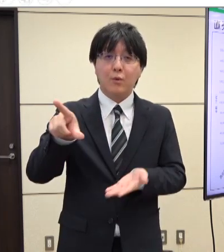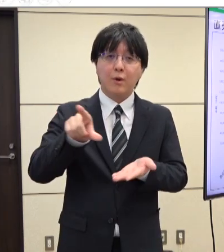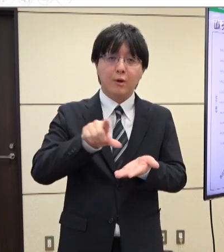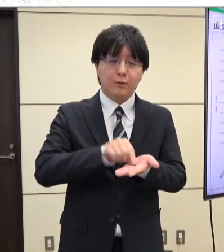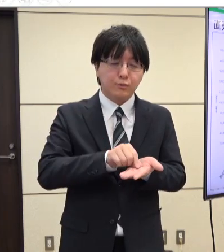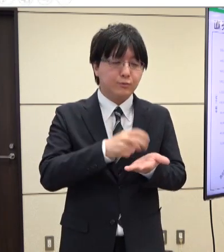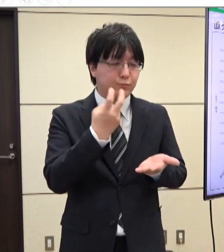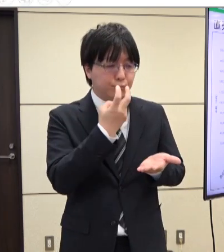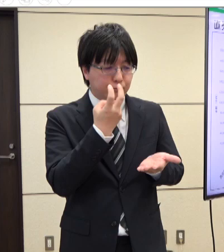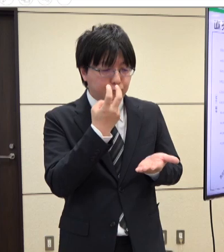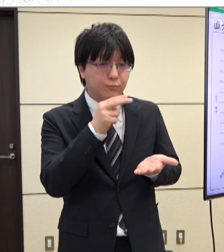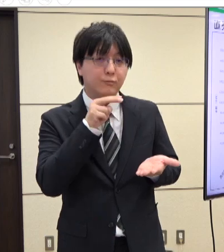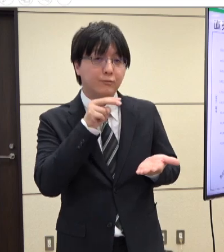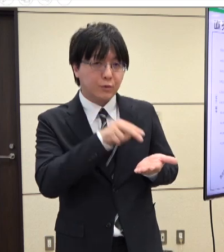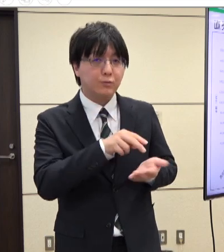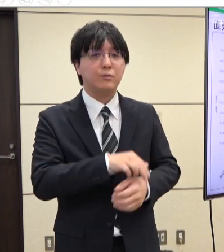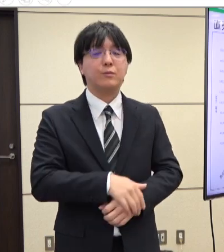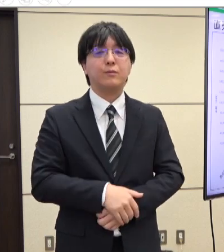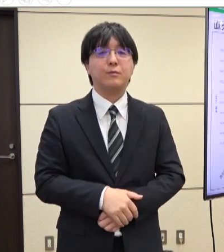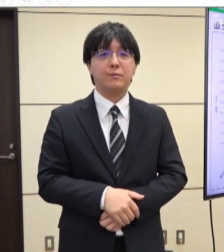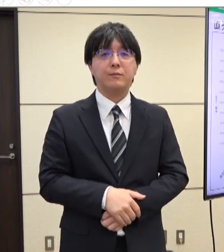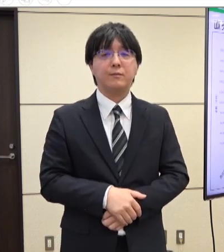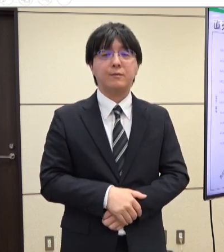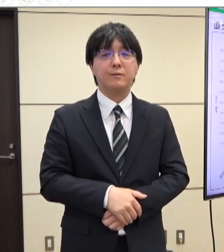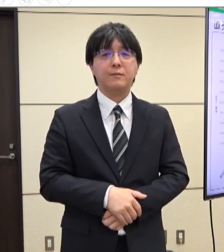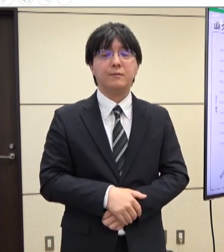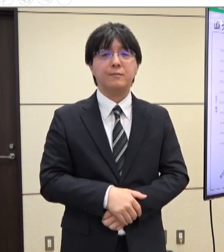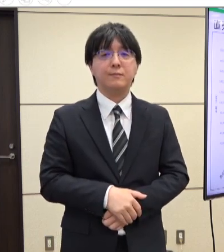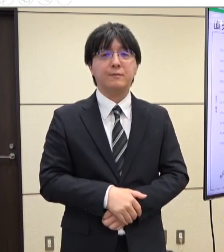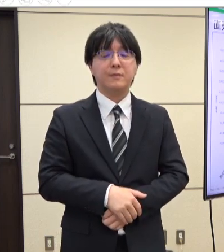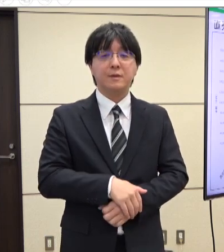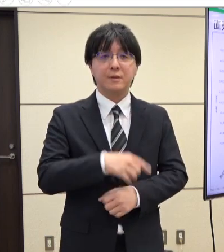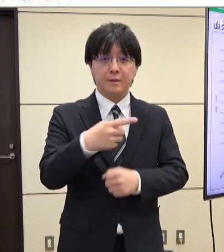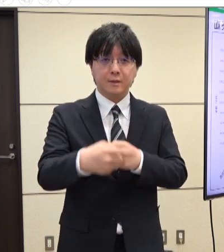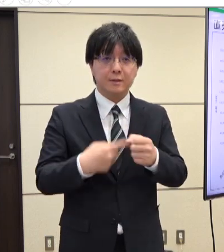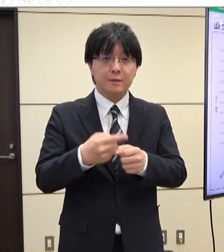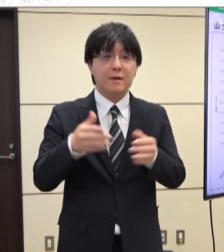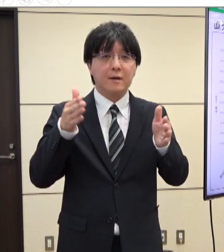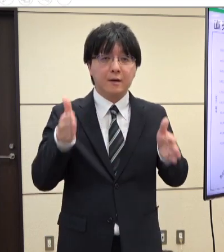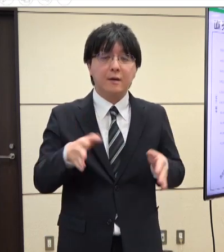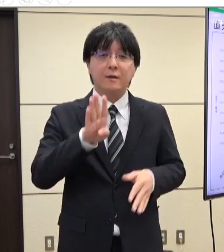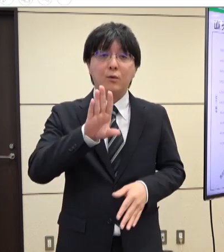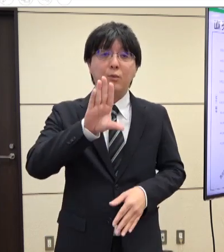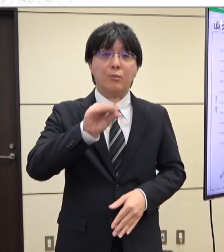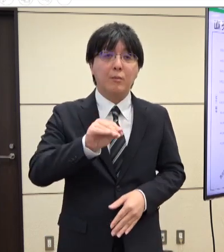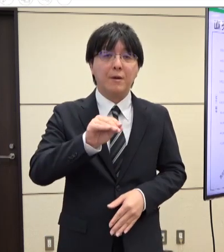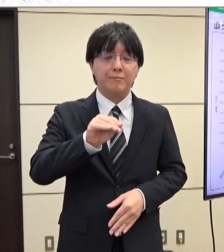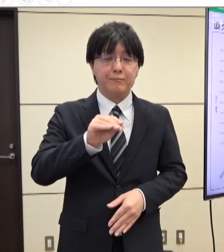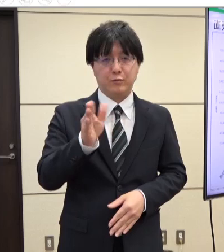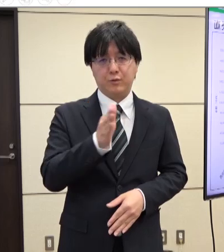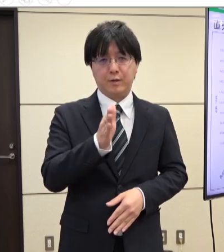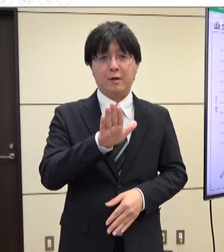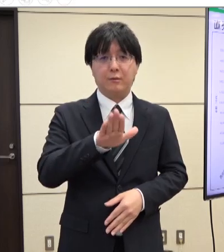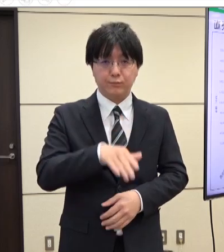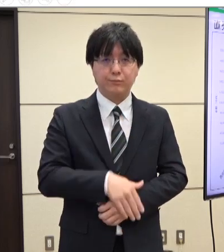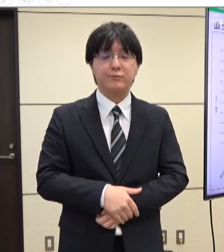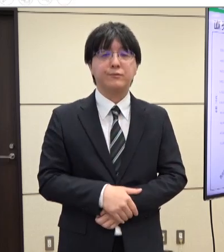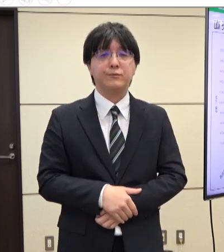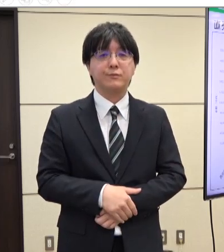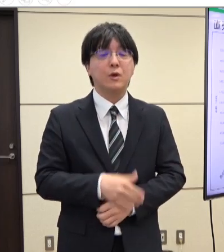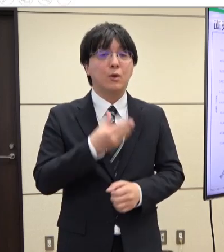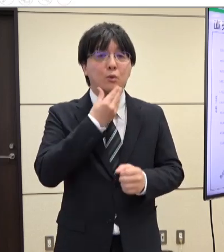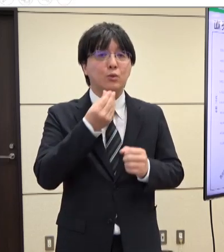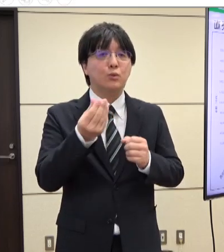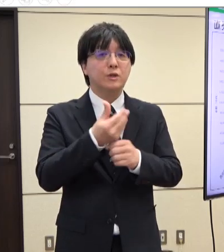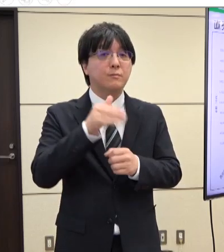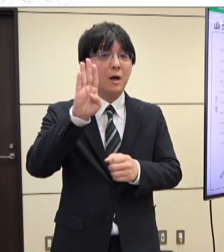見たところ、これ Dポイント活用された方年間4万件ぐらいなんですけども、これで見ると福島県